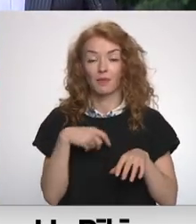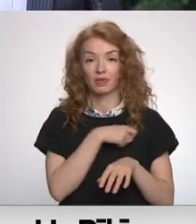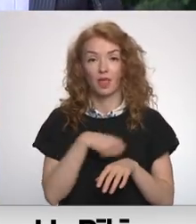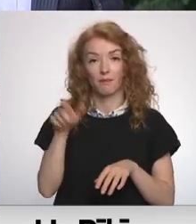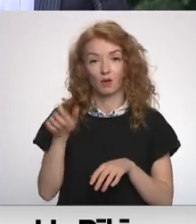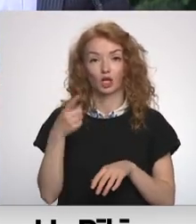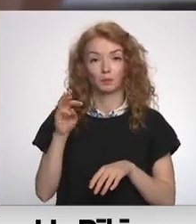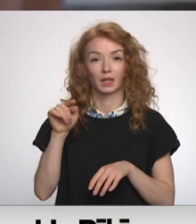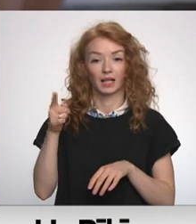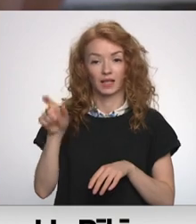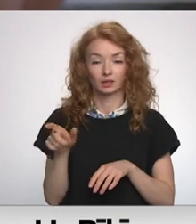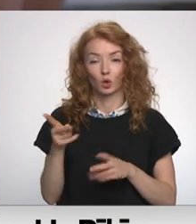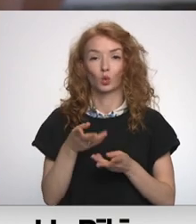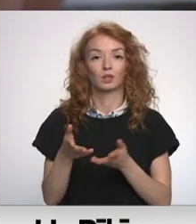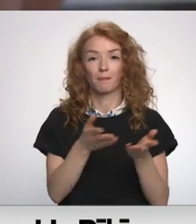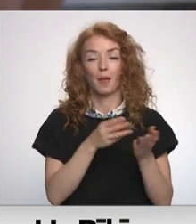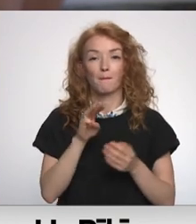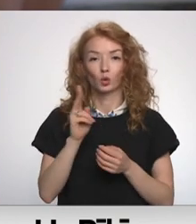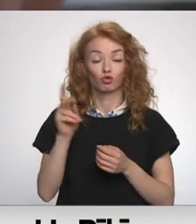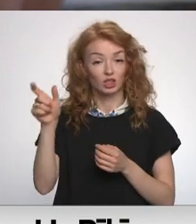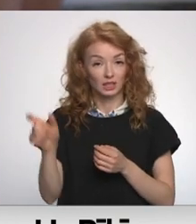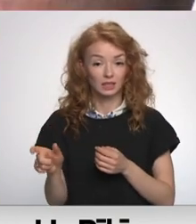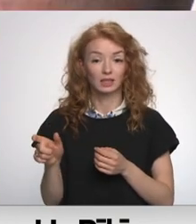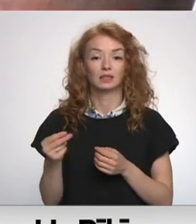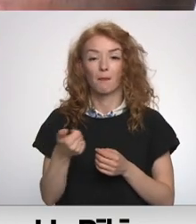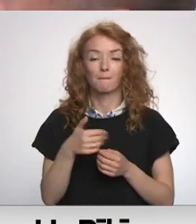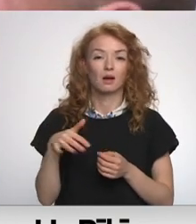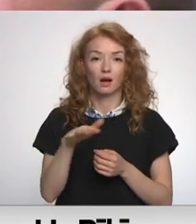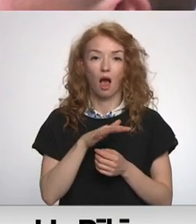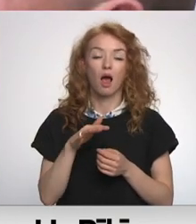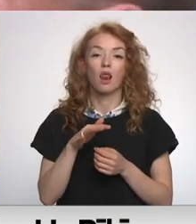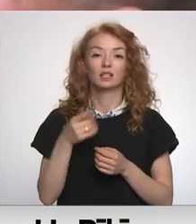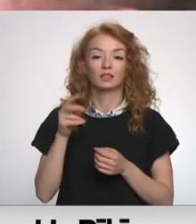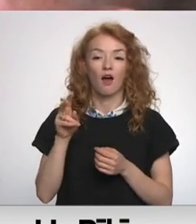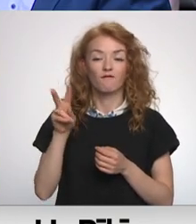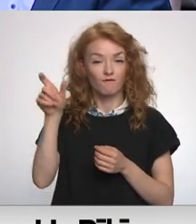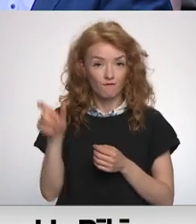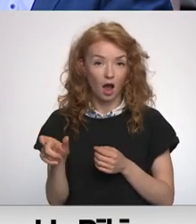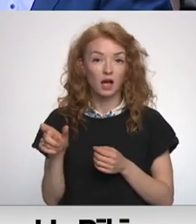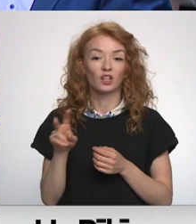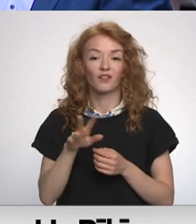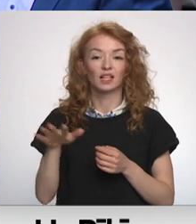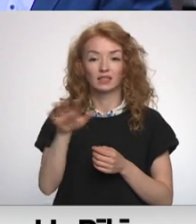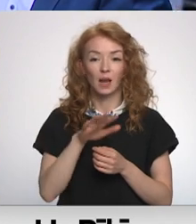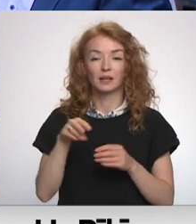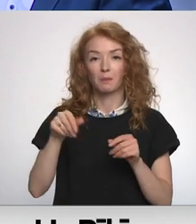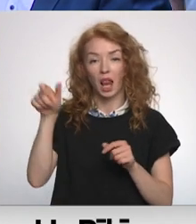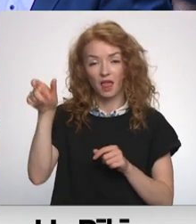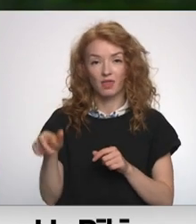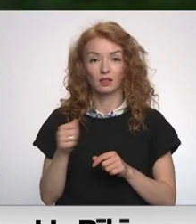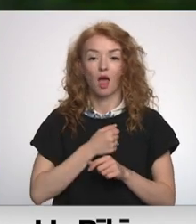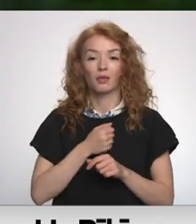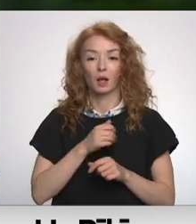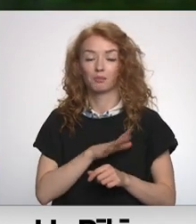Didzis Šmits, Kursamēks premjers Māris Kučinskis, Zemgalē Saeimas deputāts Tavars, Vidzemē Rīgas vicemērs Smiltēns,